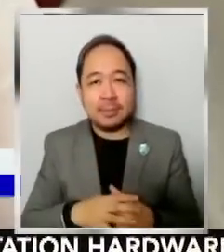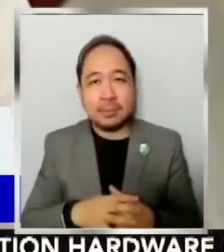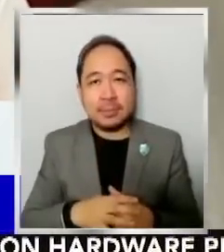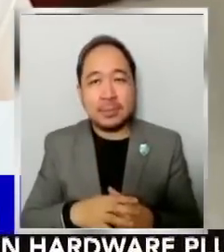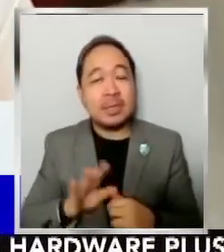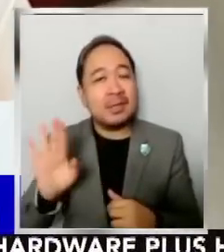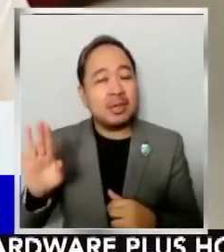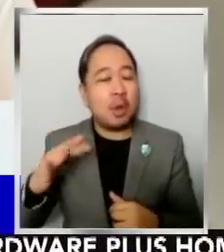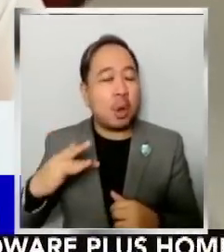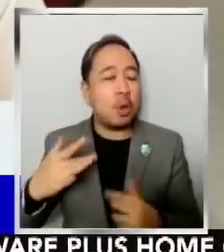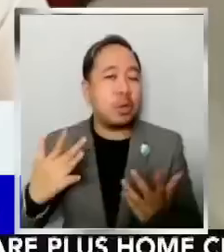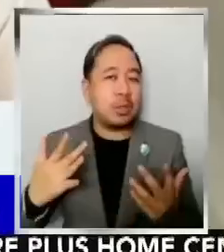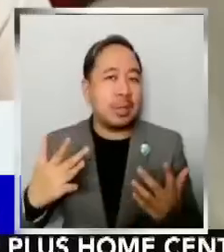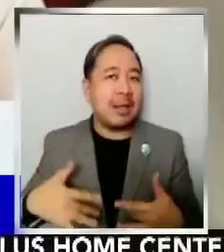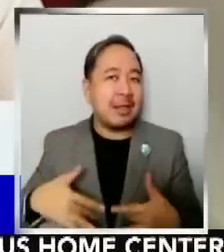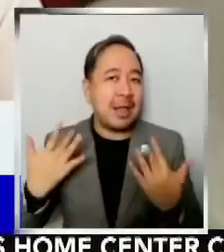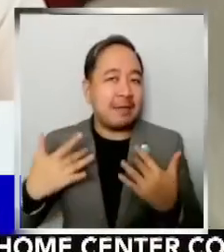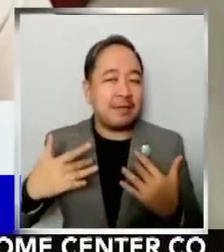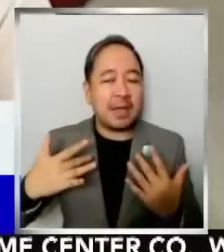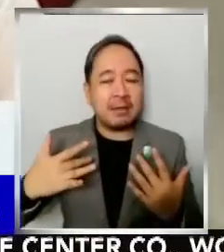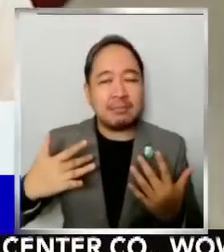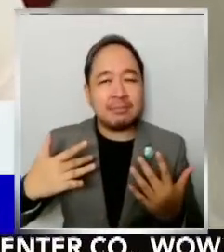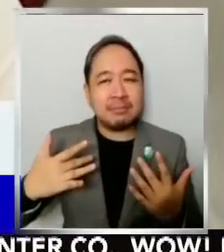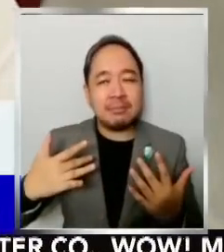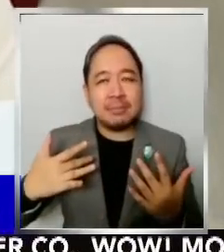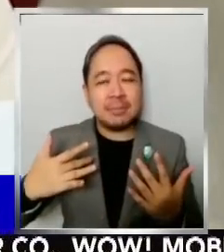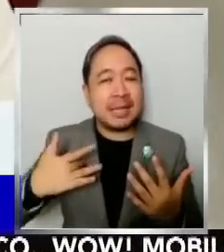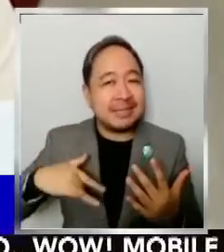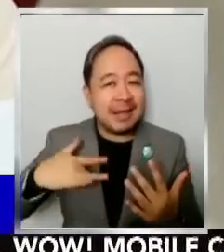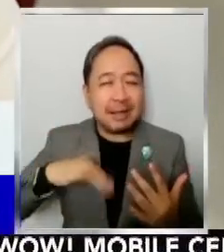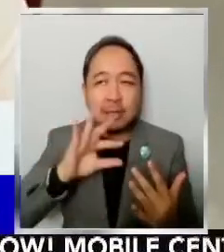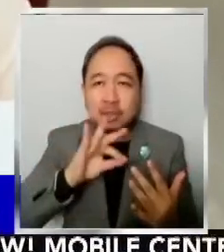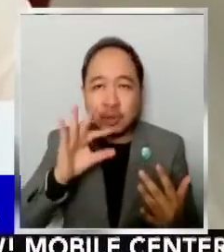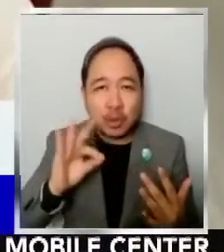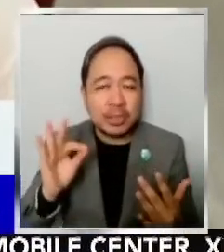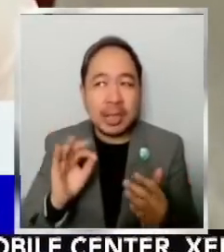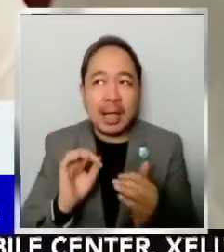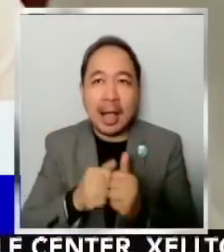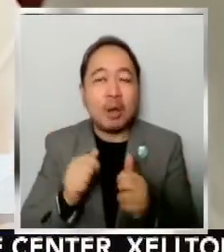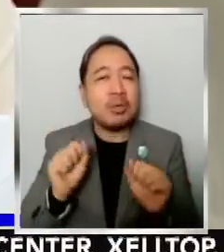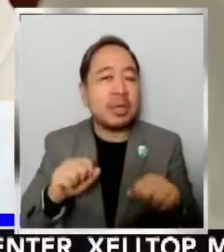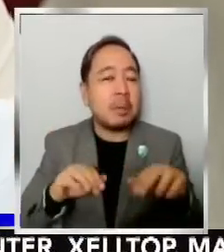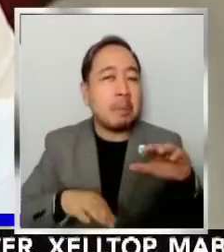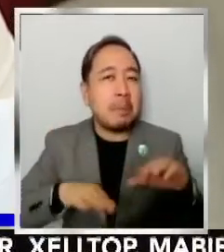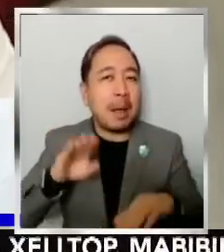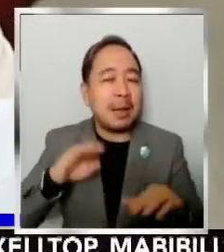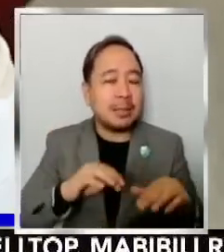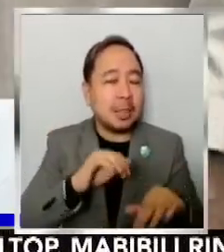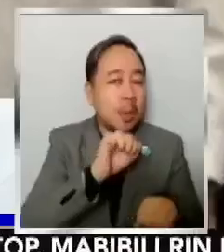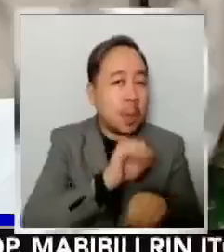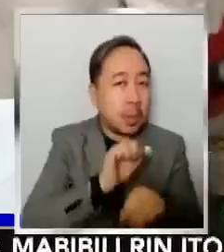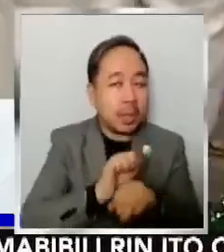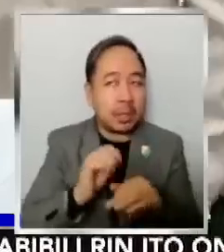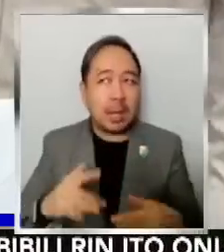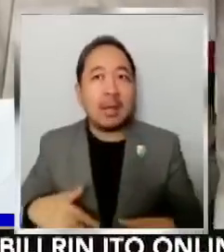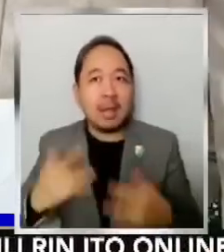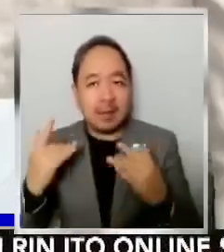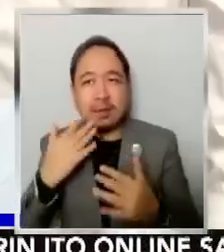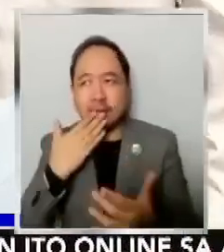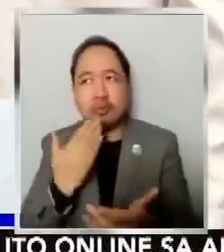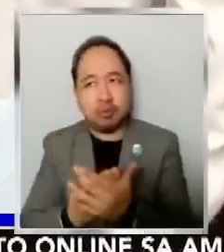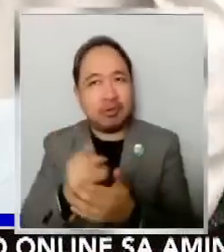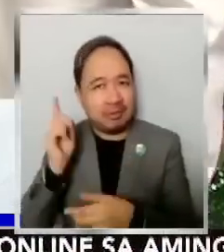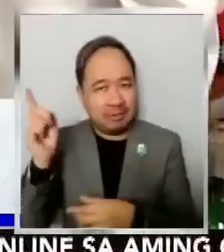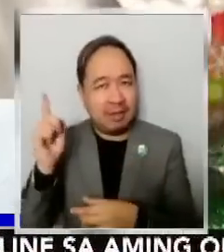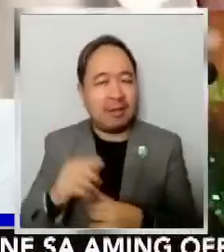those choices that they can have to be able to have that work-life balance, which is very good in Saskatchewan. Dapat lang naman daw